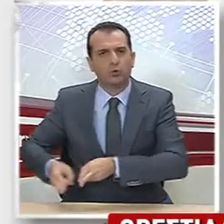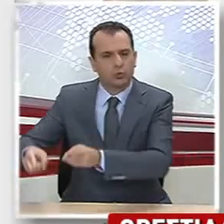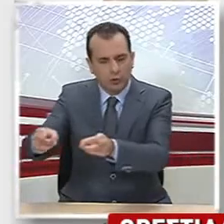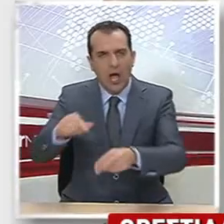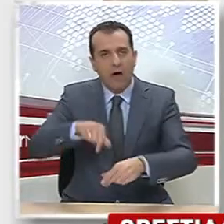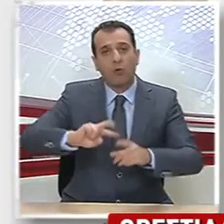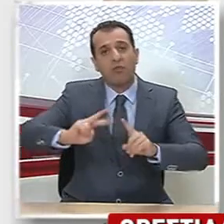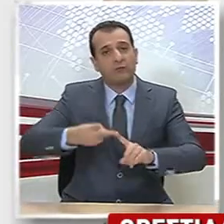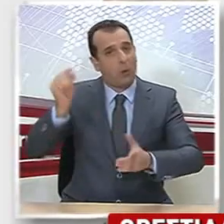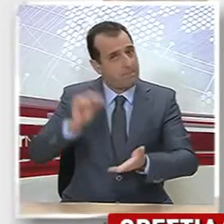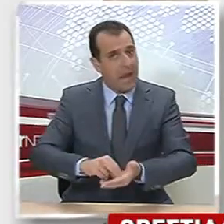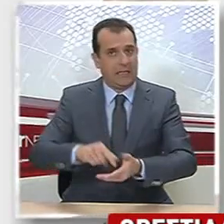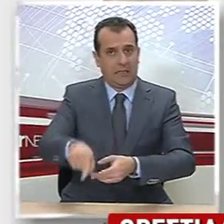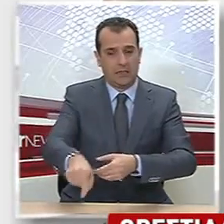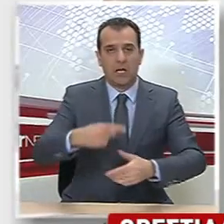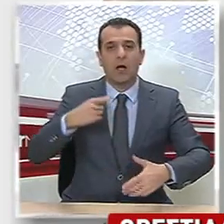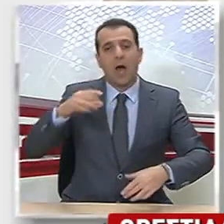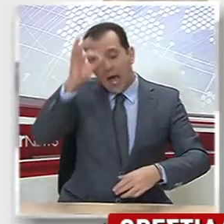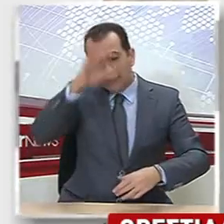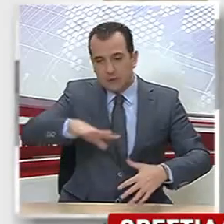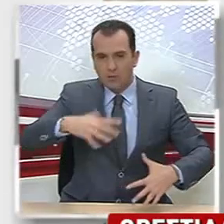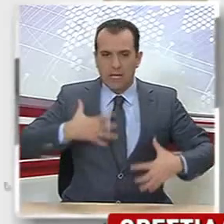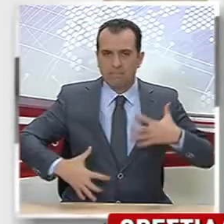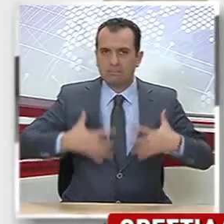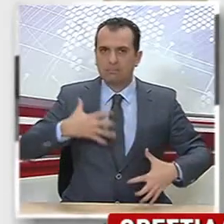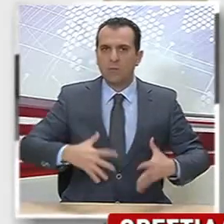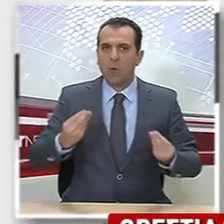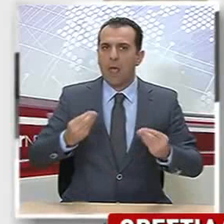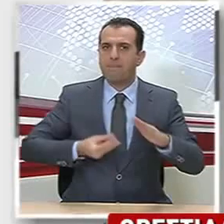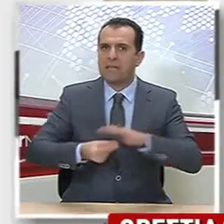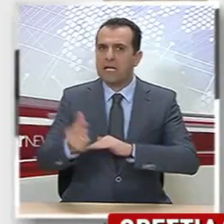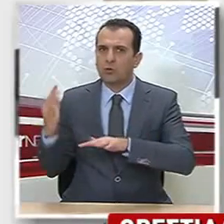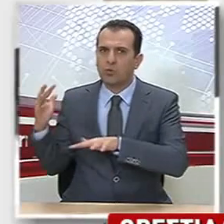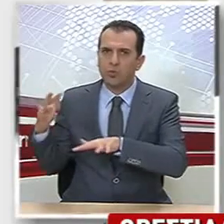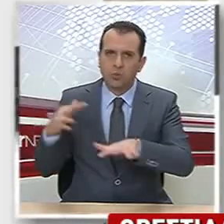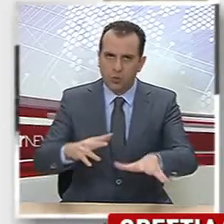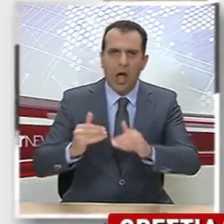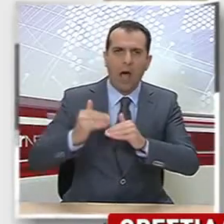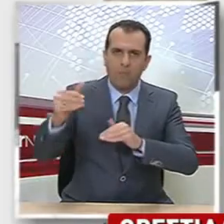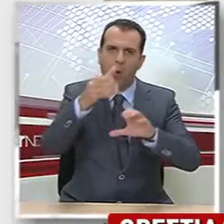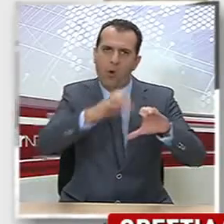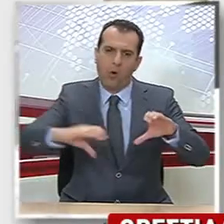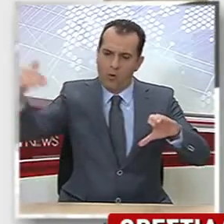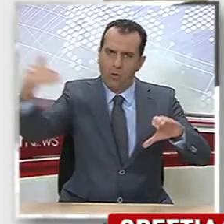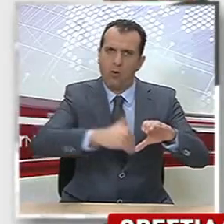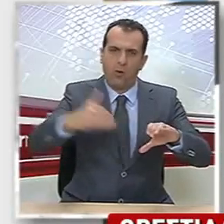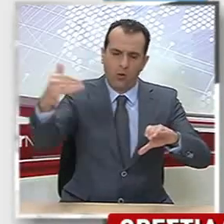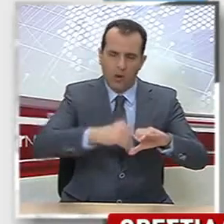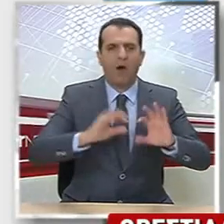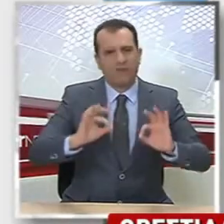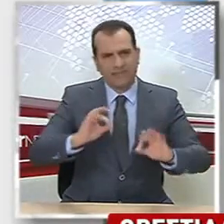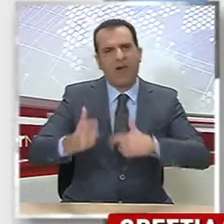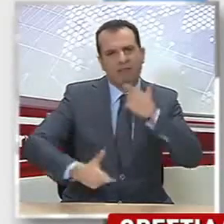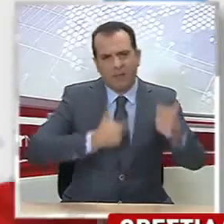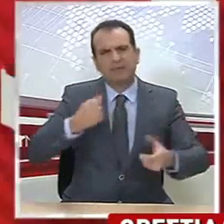φορά που συμβαίνει κάτι ανάλογο και οι αρχές ανησυχούν για τις αυξημένες ροές μεταναστών μέσω του Εύρου. Τελικά ο δρόμος άνοιξε μετά τις έντονες διαμαρτυρίες